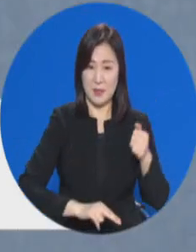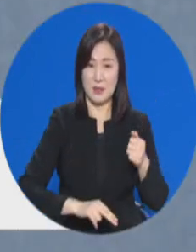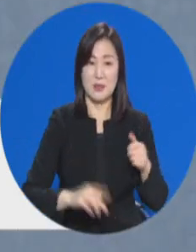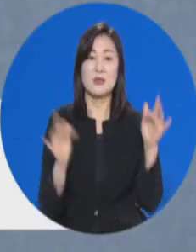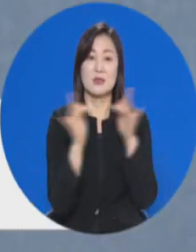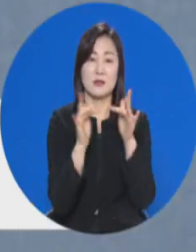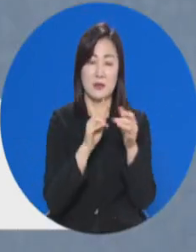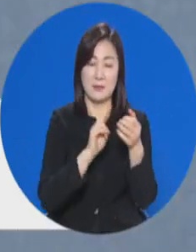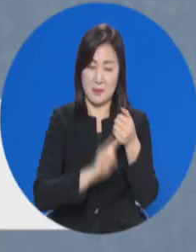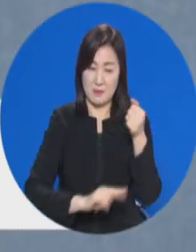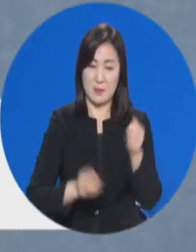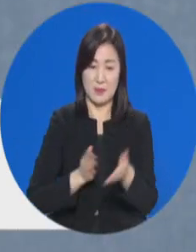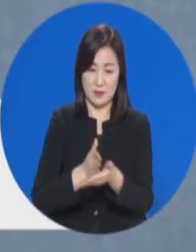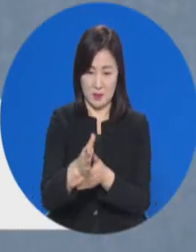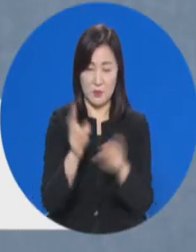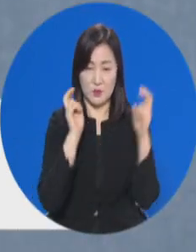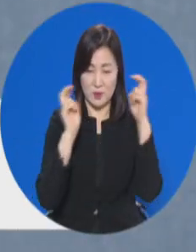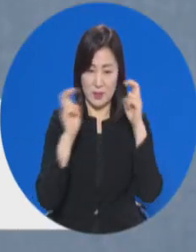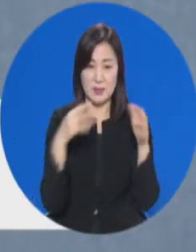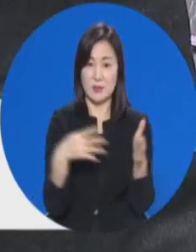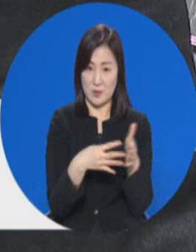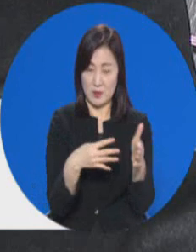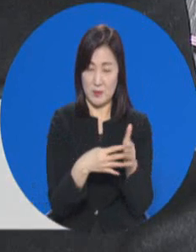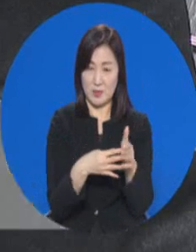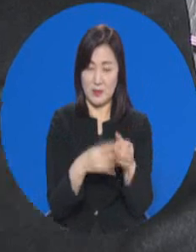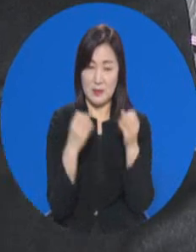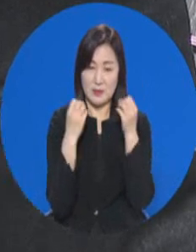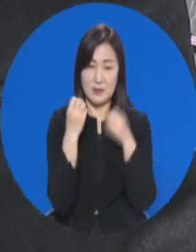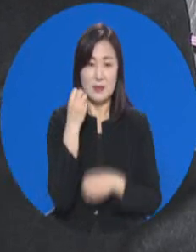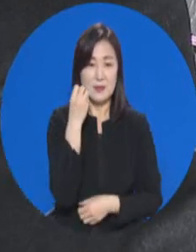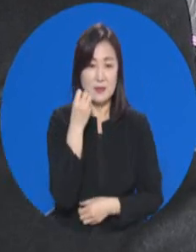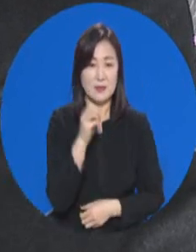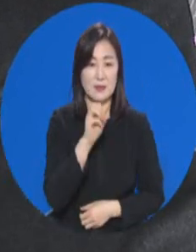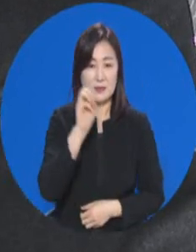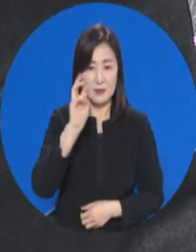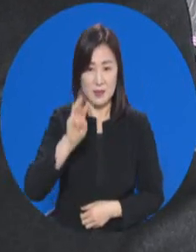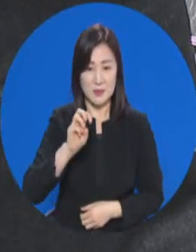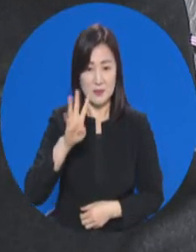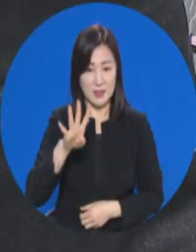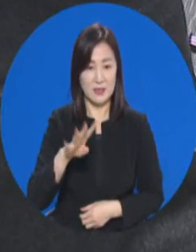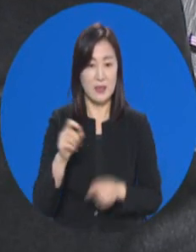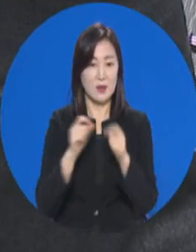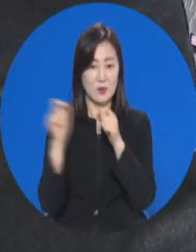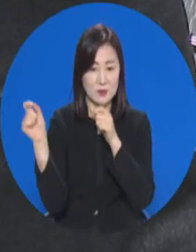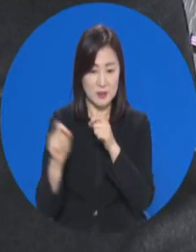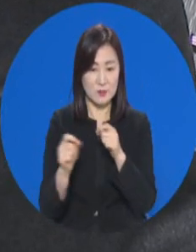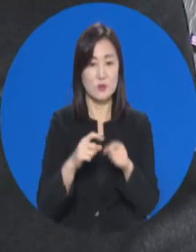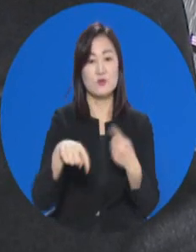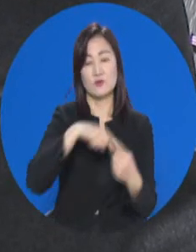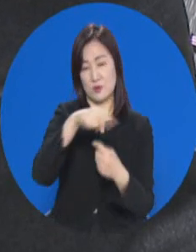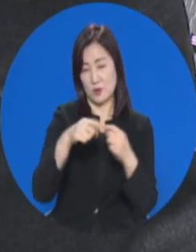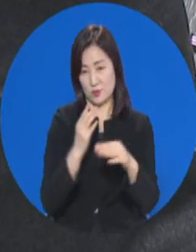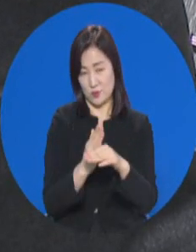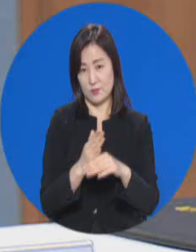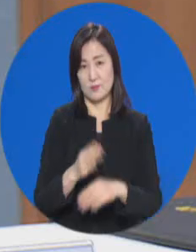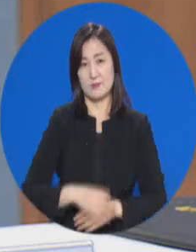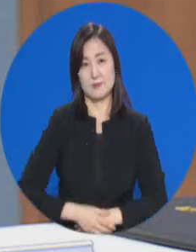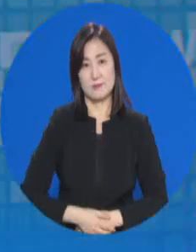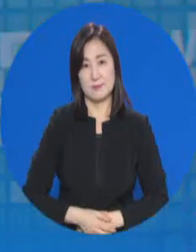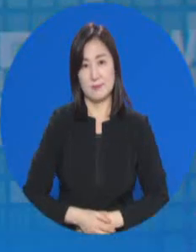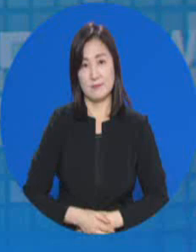온라인 판매 전문 농업회사 법인으로 34개의 온라인 쇼핑몰의 판매망을 갖추고 있는 회사입니다.